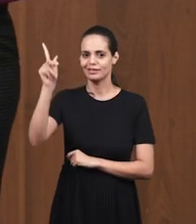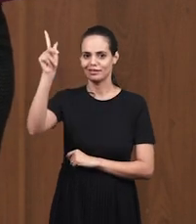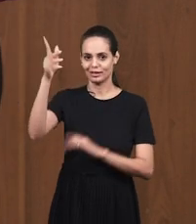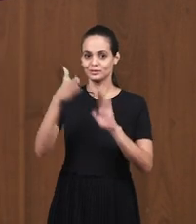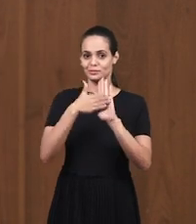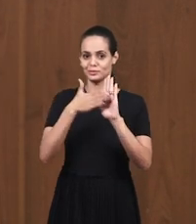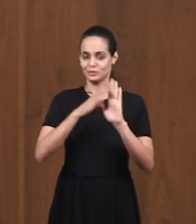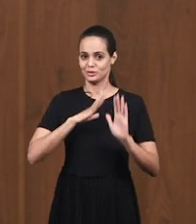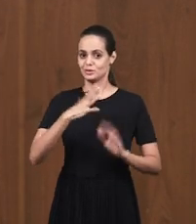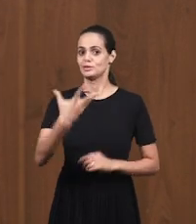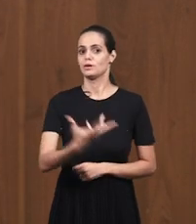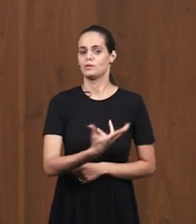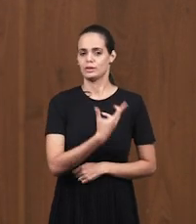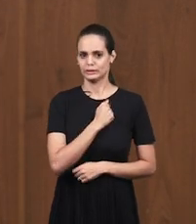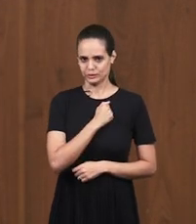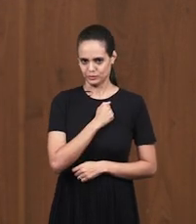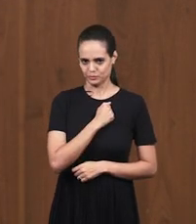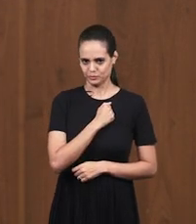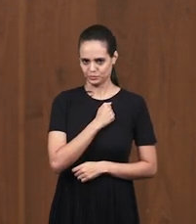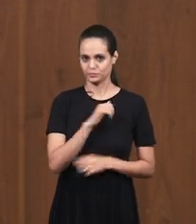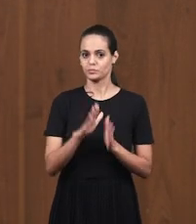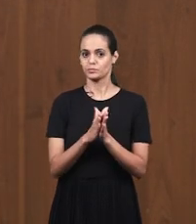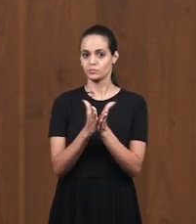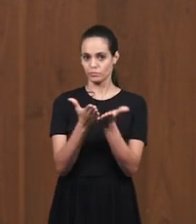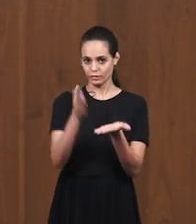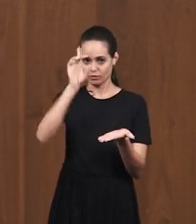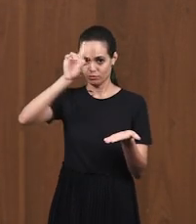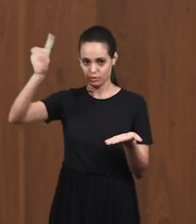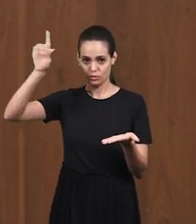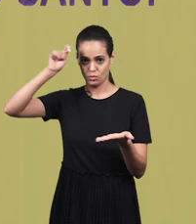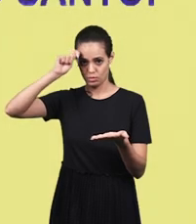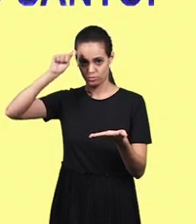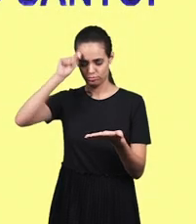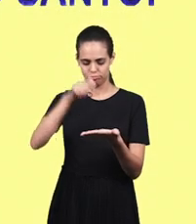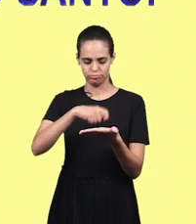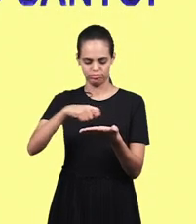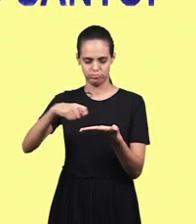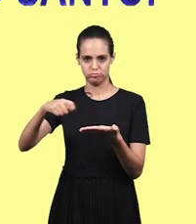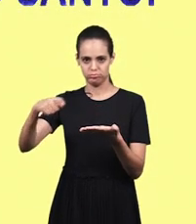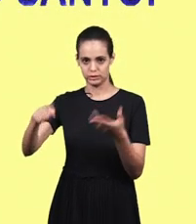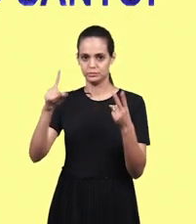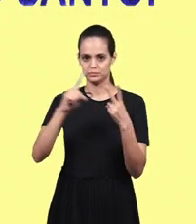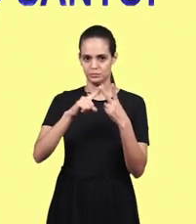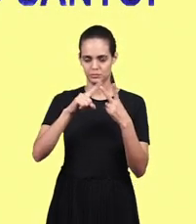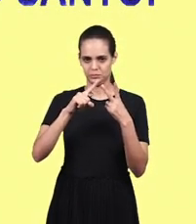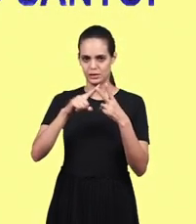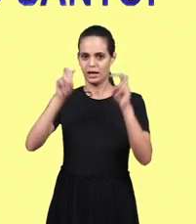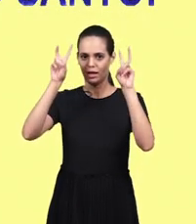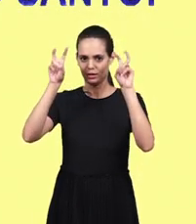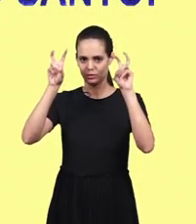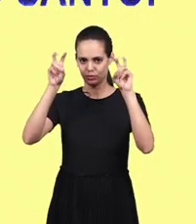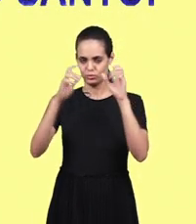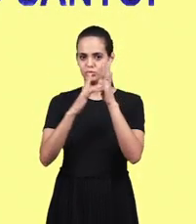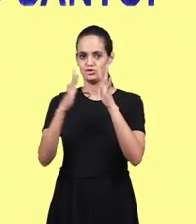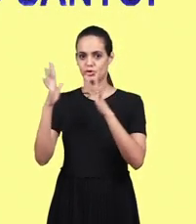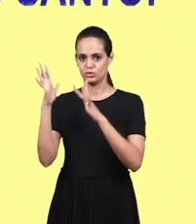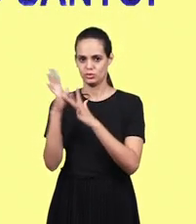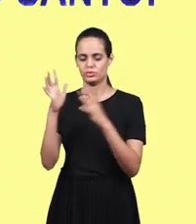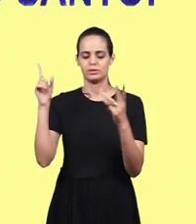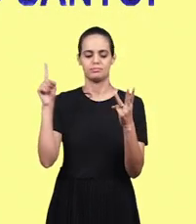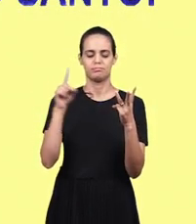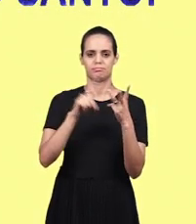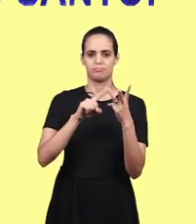Так посмотрите, автор Библии – это Бог. Это первый урок. Основная тема – это Иисус. И кто